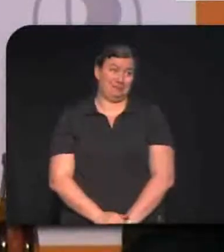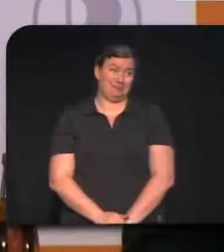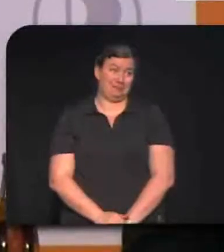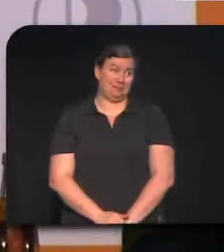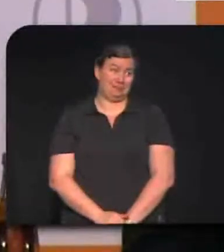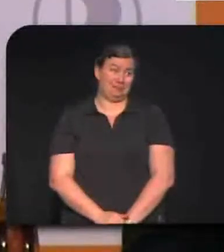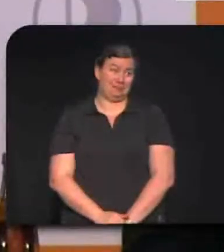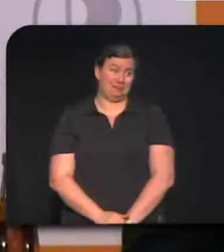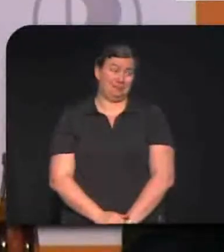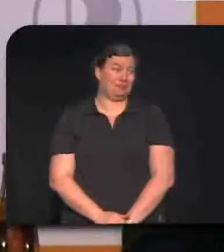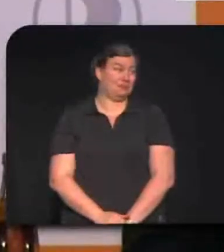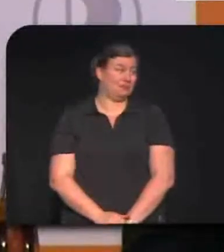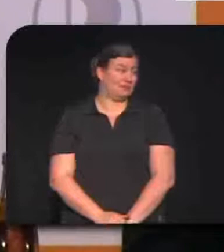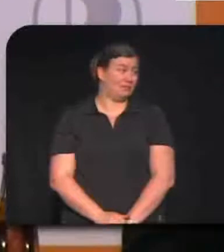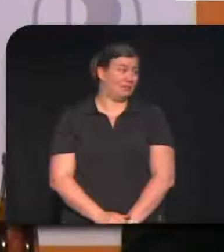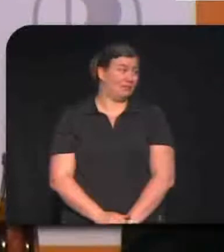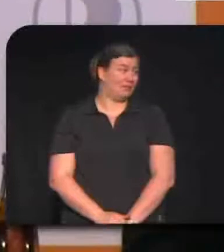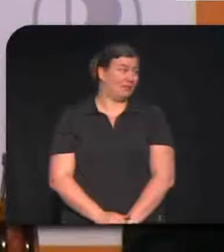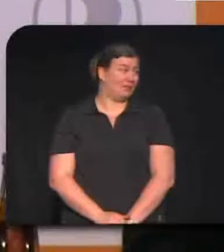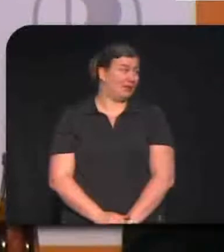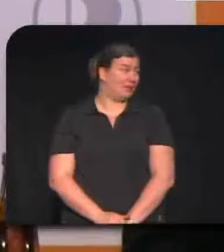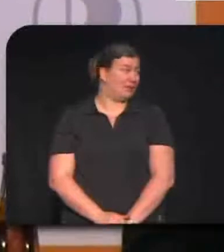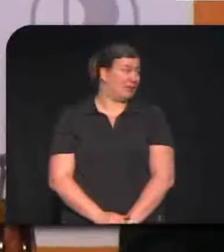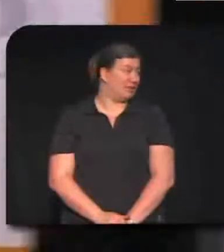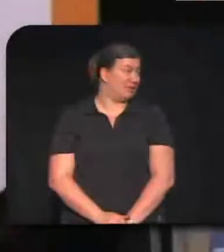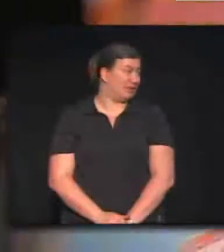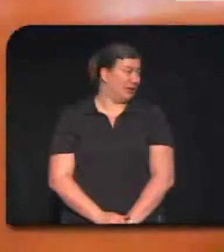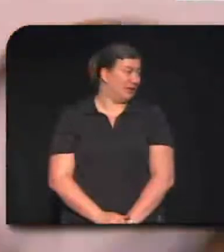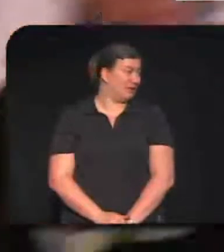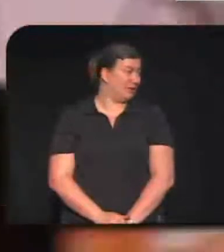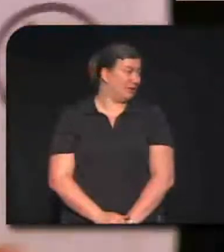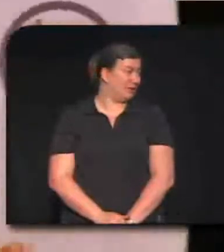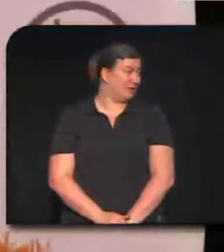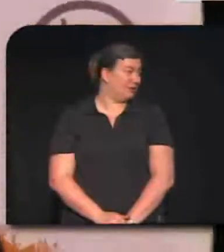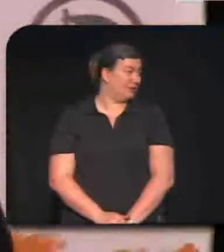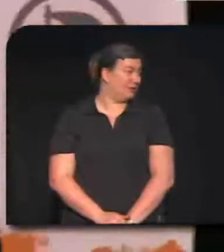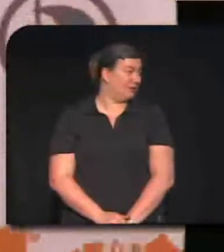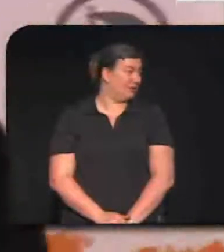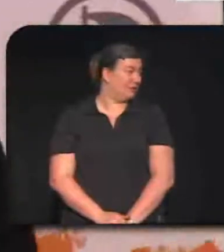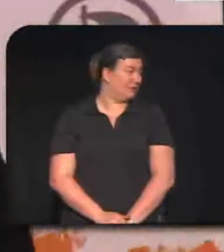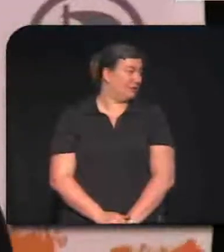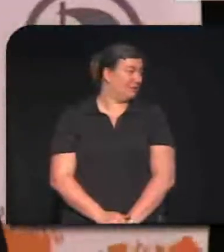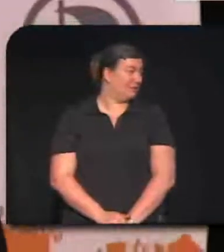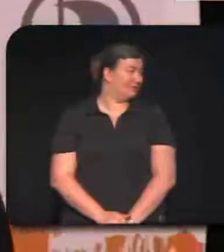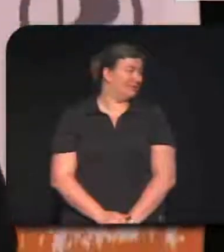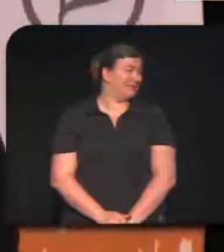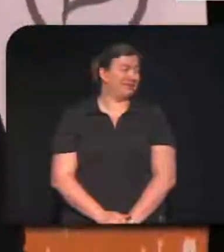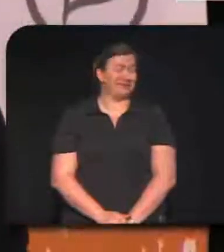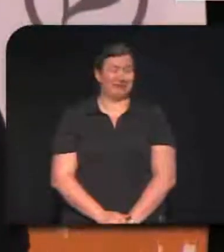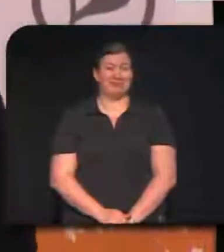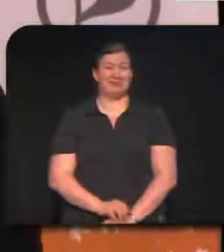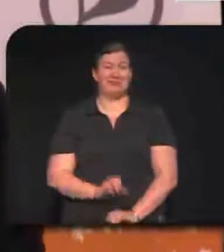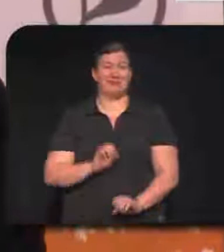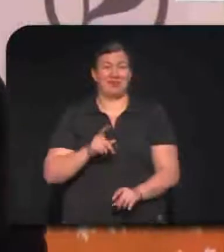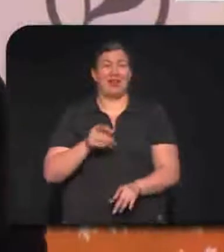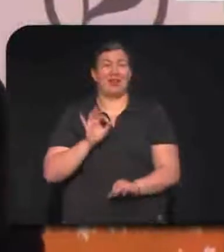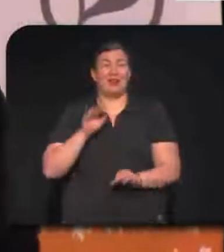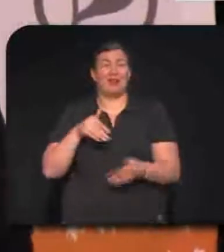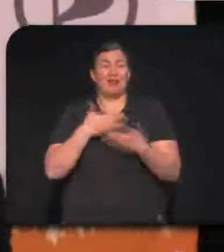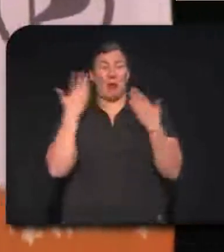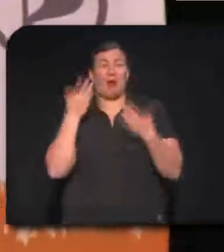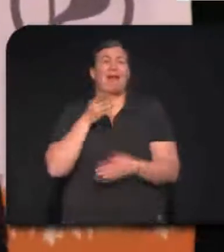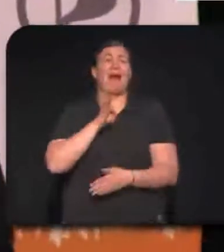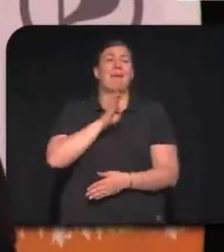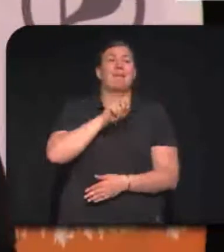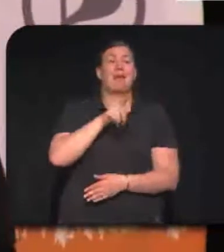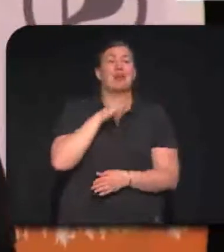so da alius will auch irgendwas loswerden bitte mach mal ja moin moin erstmal der bernd hat ja schon